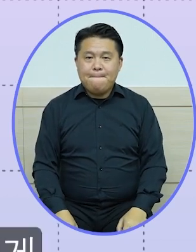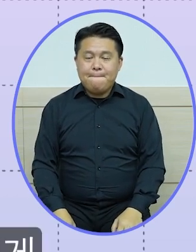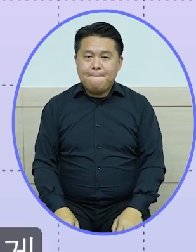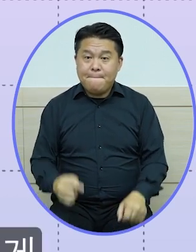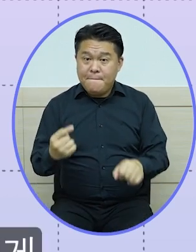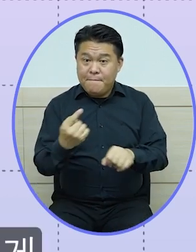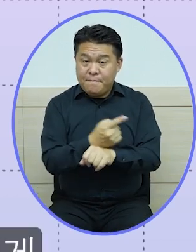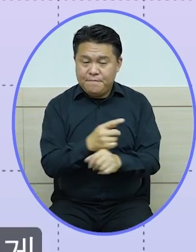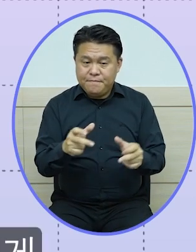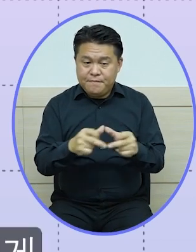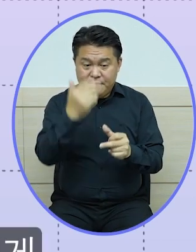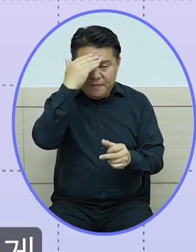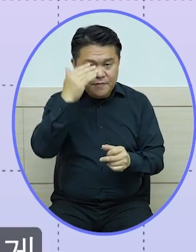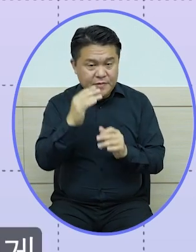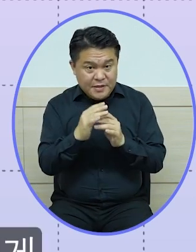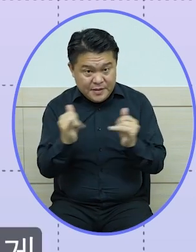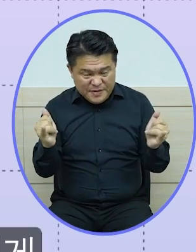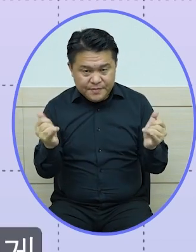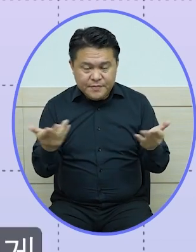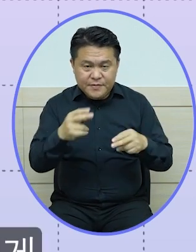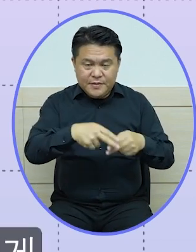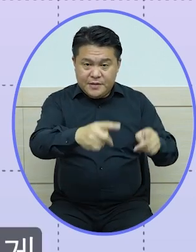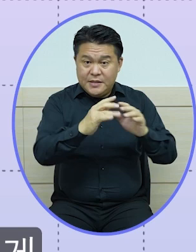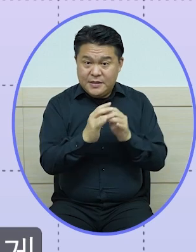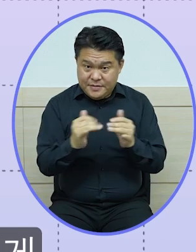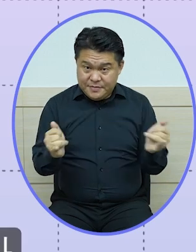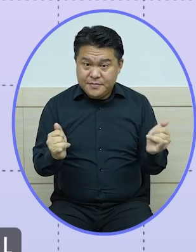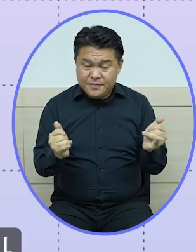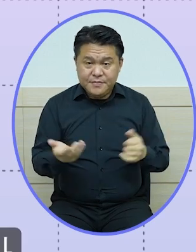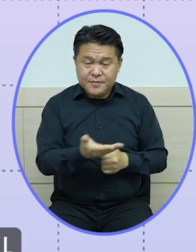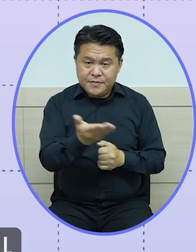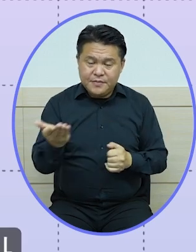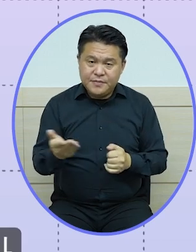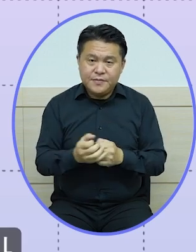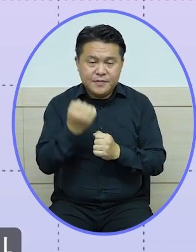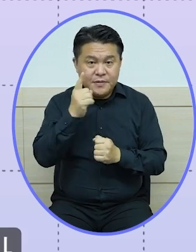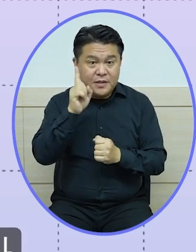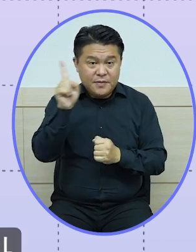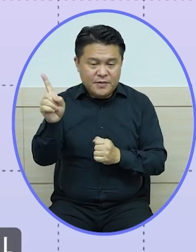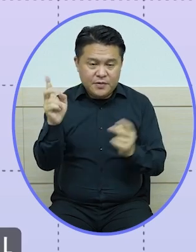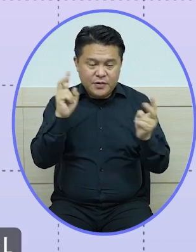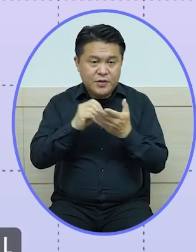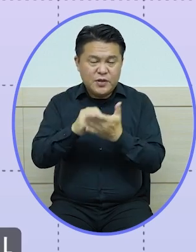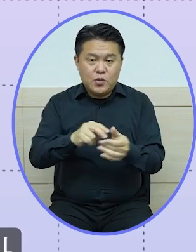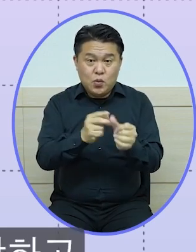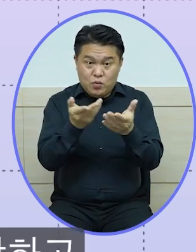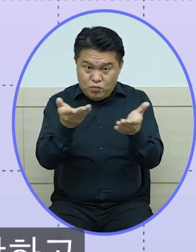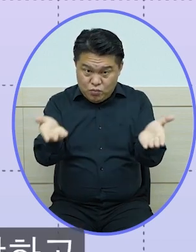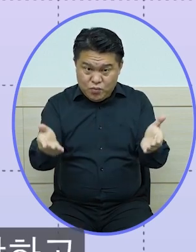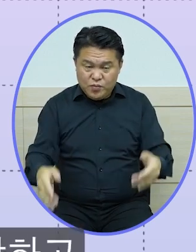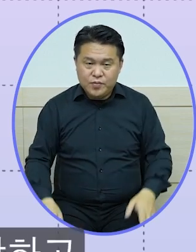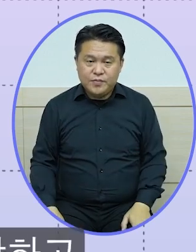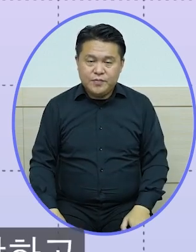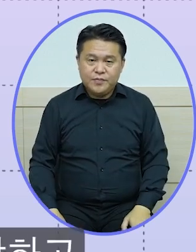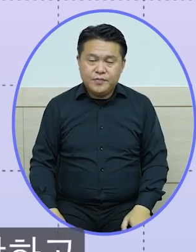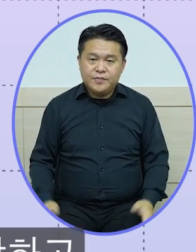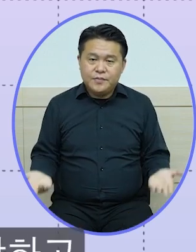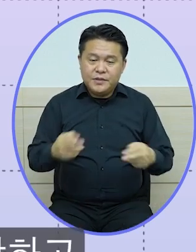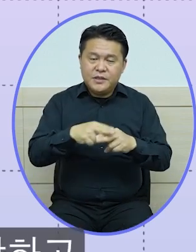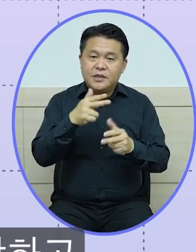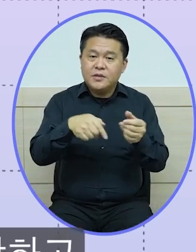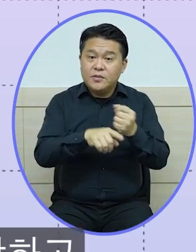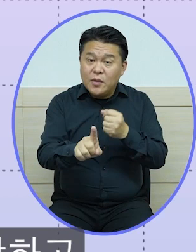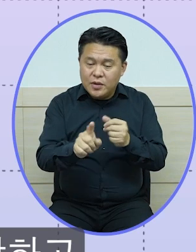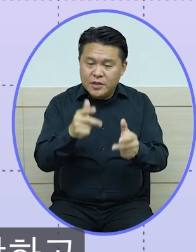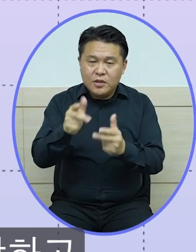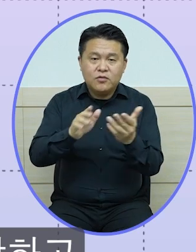이 밖에도 장애 청년 및 일자리 사업 참여자들에게 월 2회 취업 정보를 제공해 드리고 있습니다. 일자리 사업의 정의는